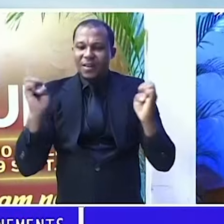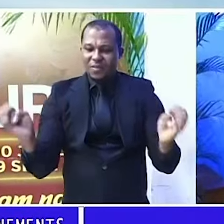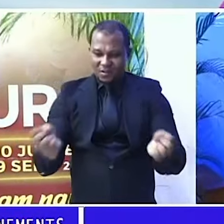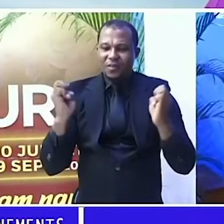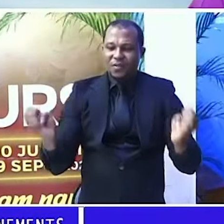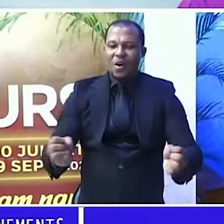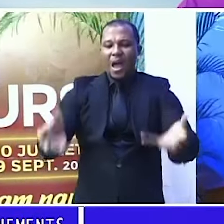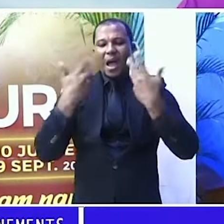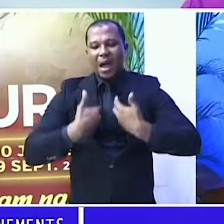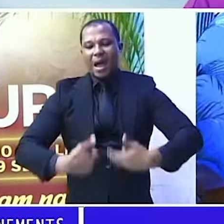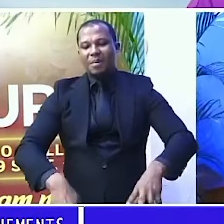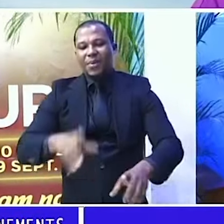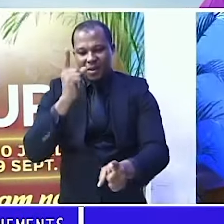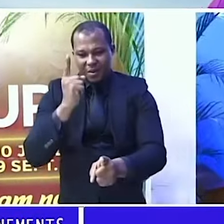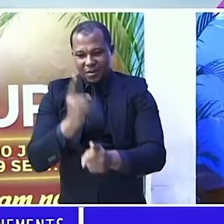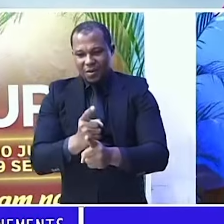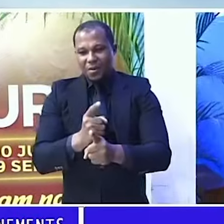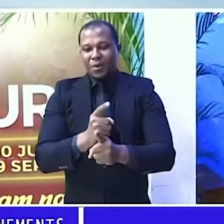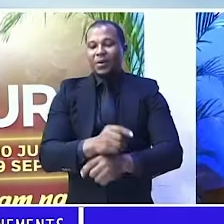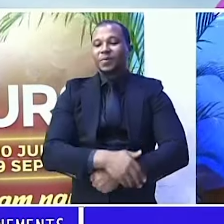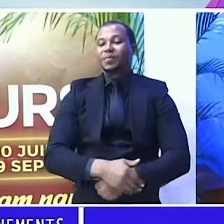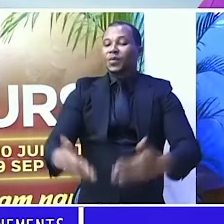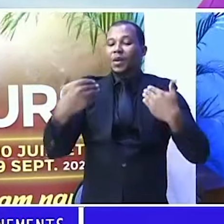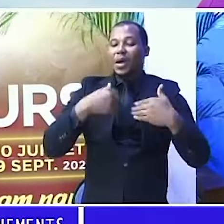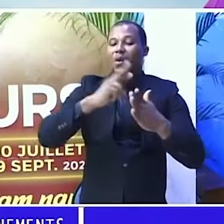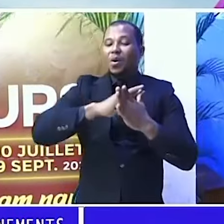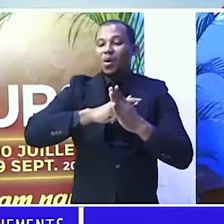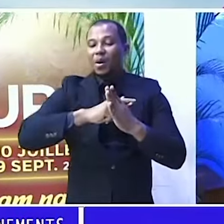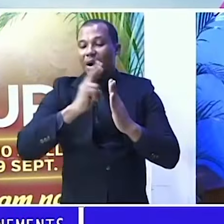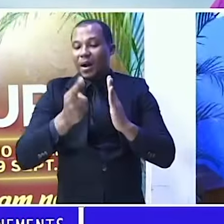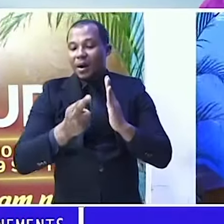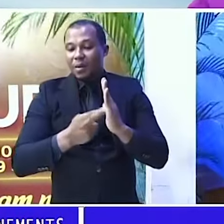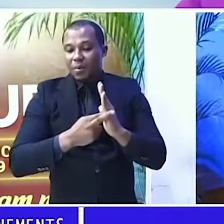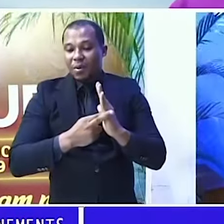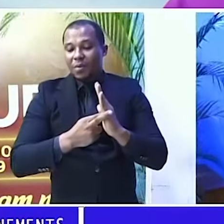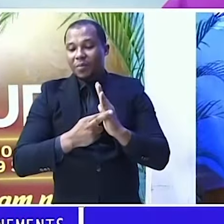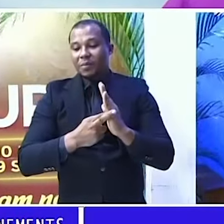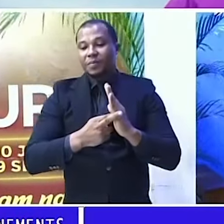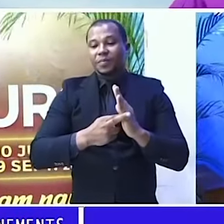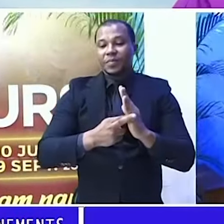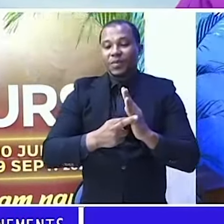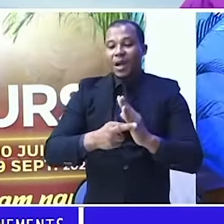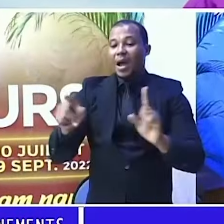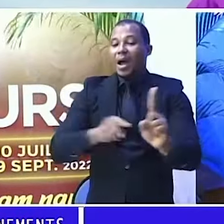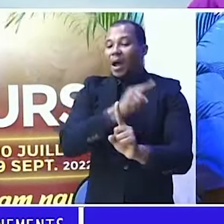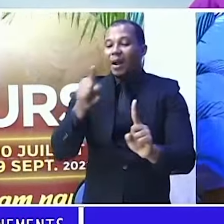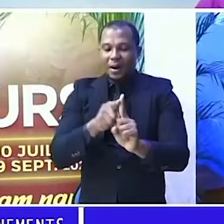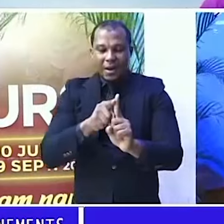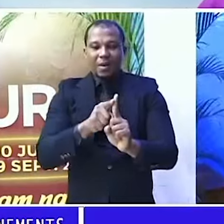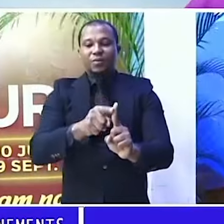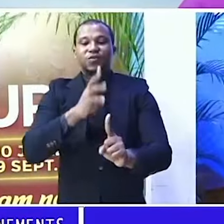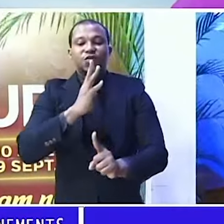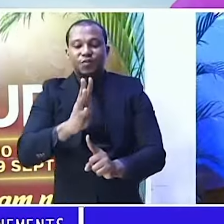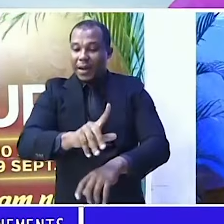faire. D'ailleurs, il y a un rapport qui est étroit, Père Delvago, théologien, comme ça. L'on a parlé de temple de Dieu,